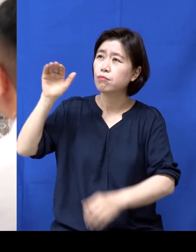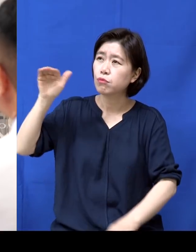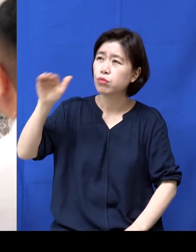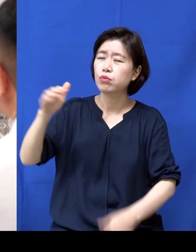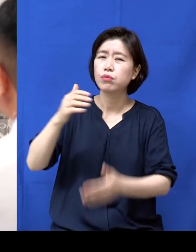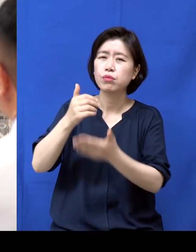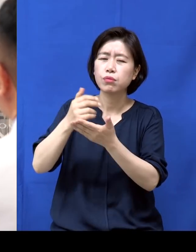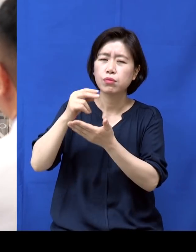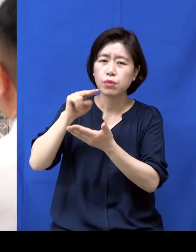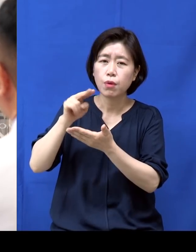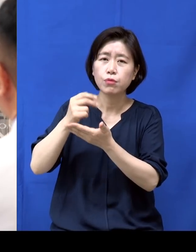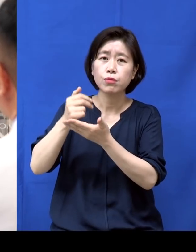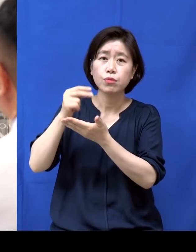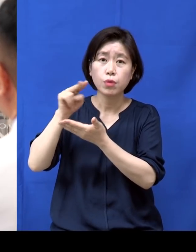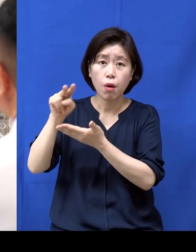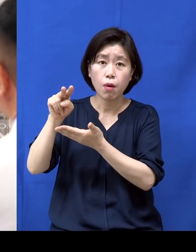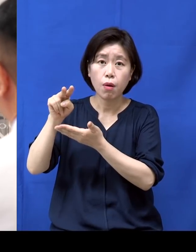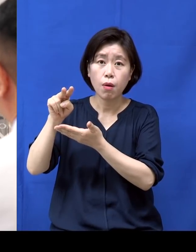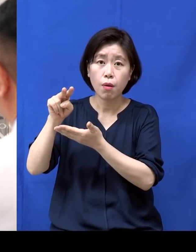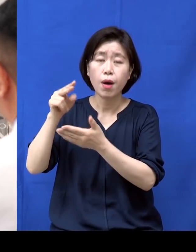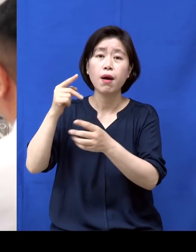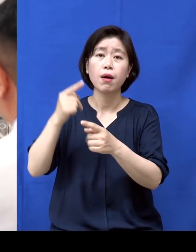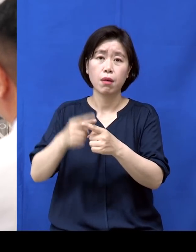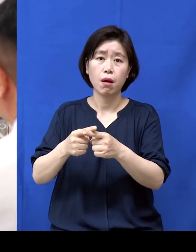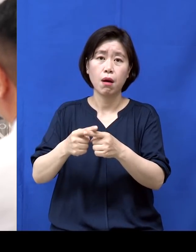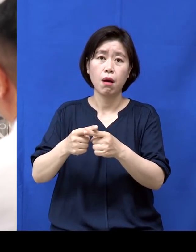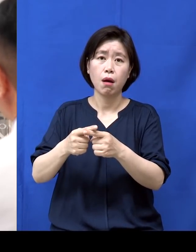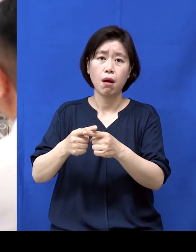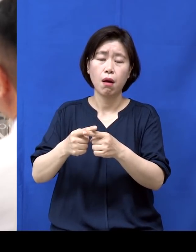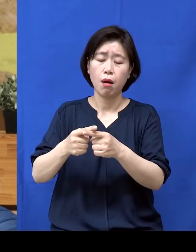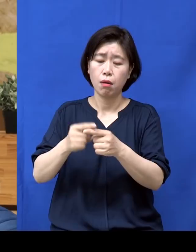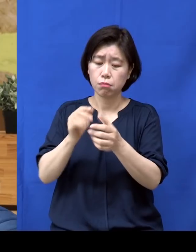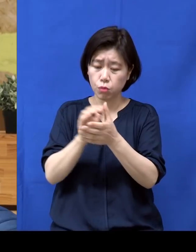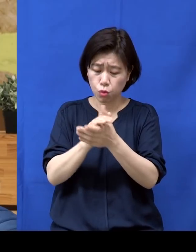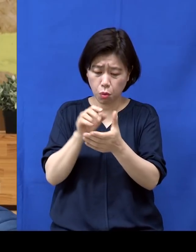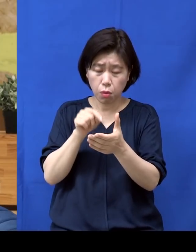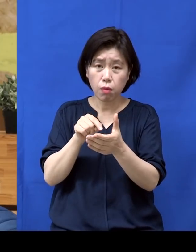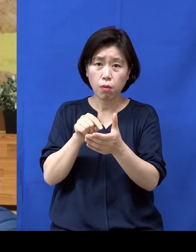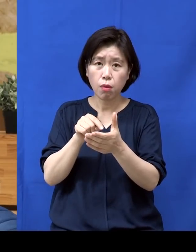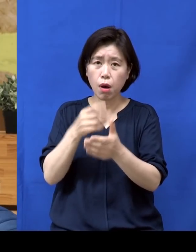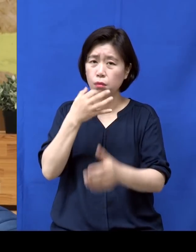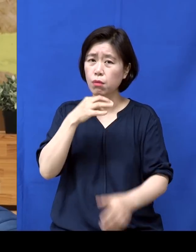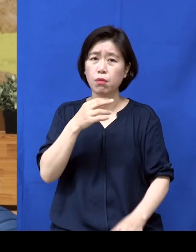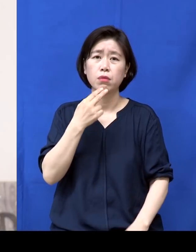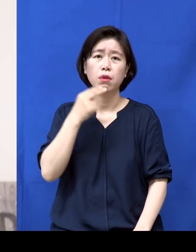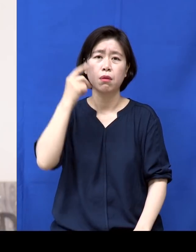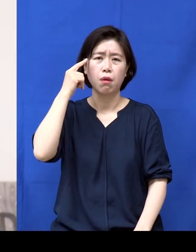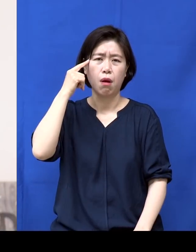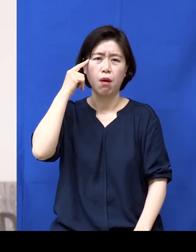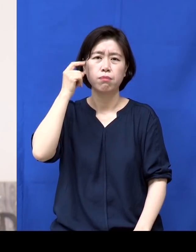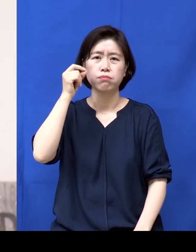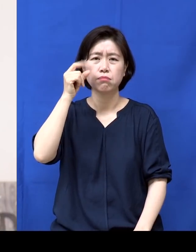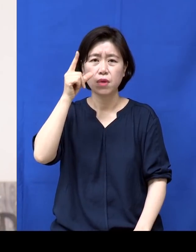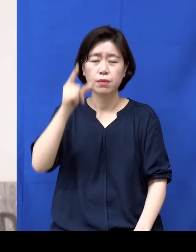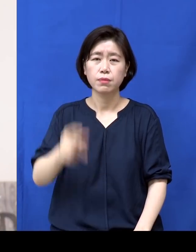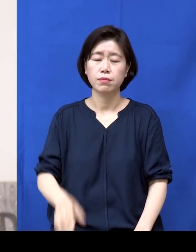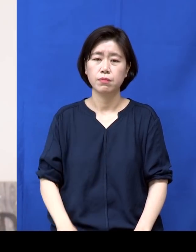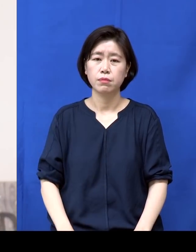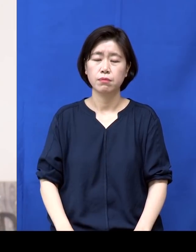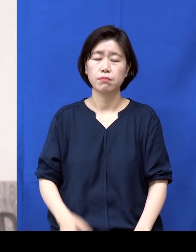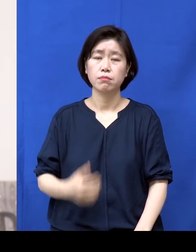이렇게 부르짖다가 네. 어느 순간 그 기도조차도 무의미하다라는 걸 깨닫게 되면서 네. 아 나는